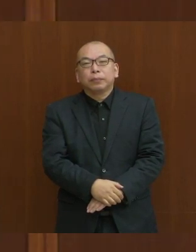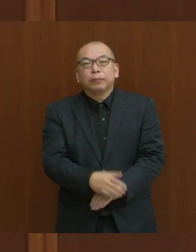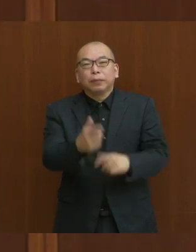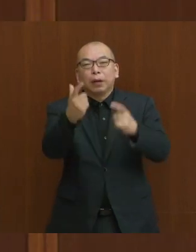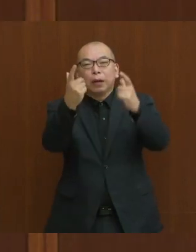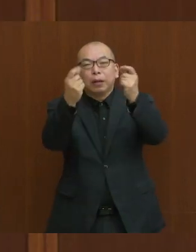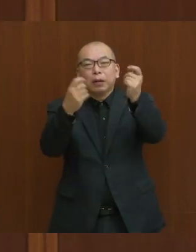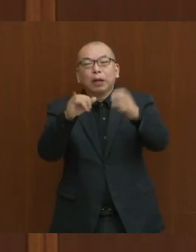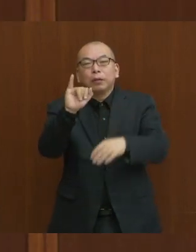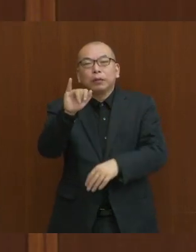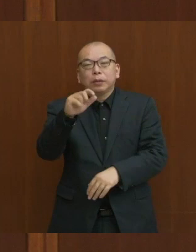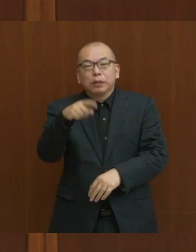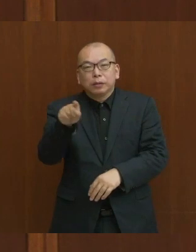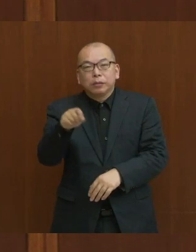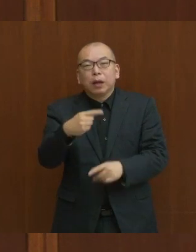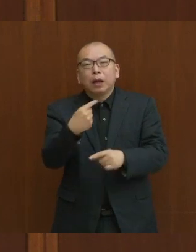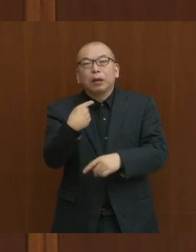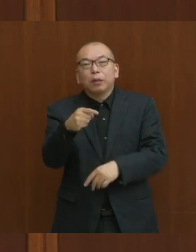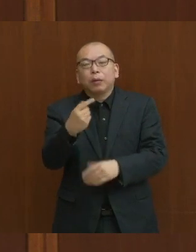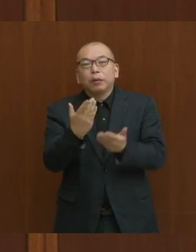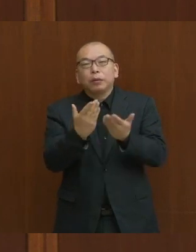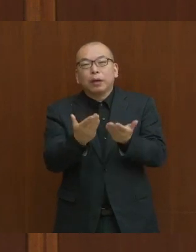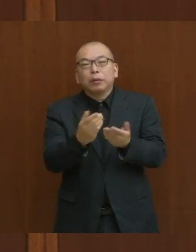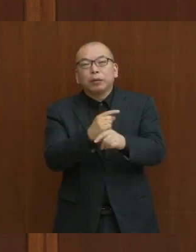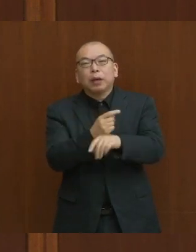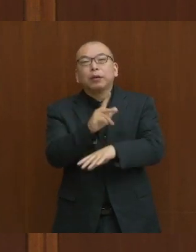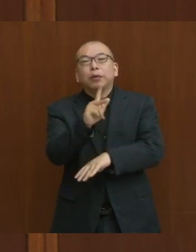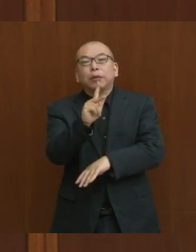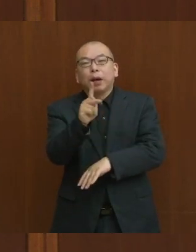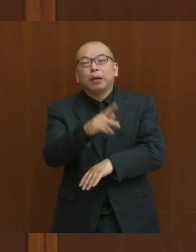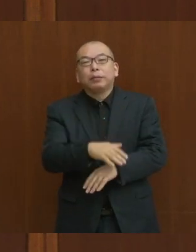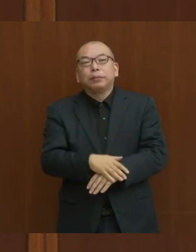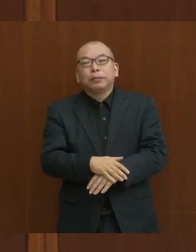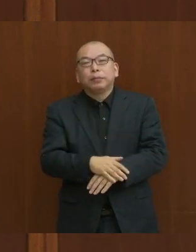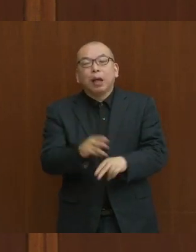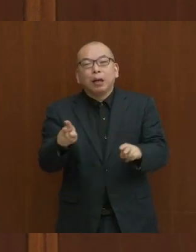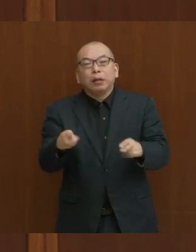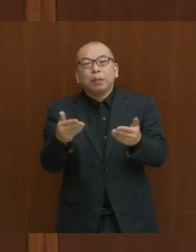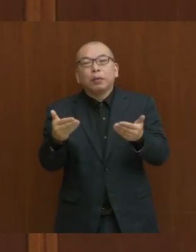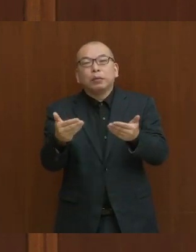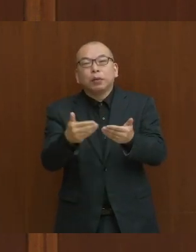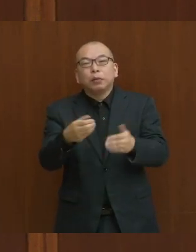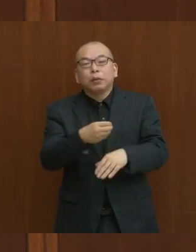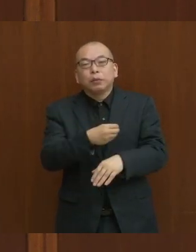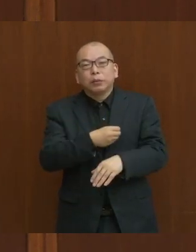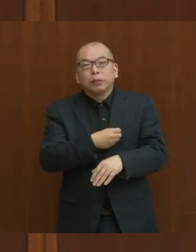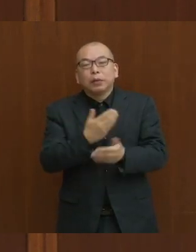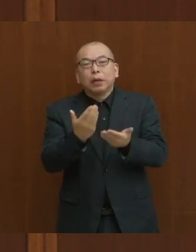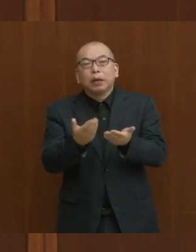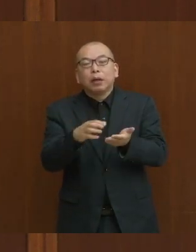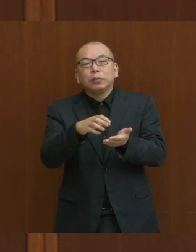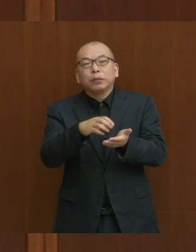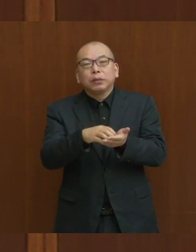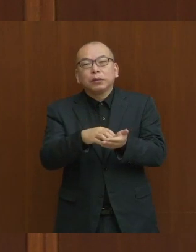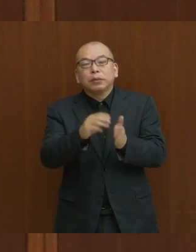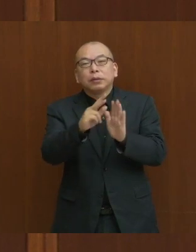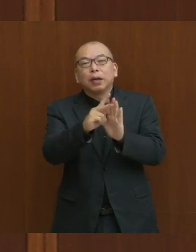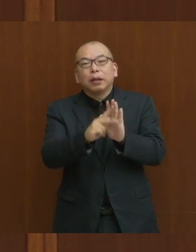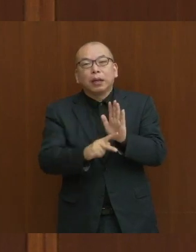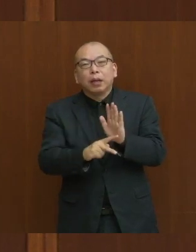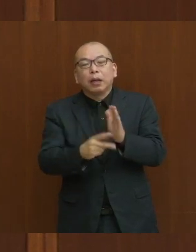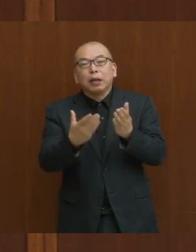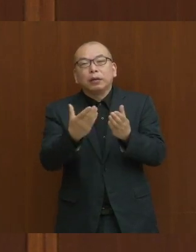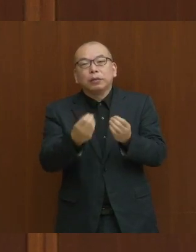大学院教育学研究科専門職学位課程修了